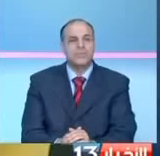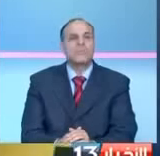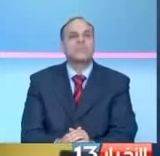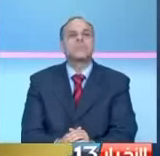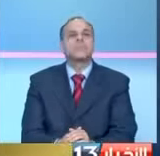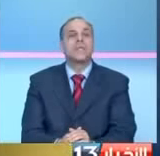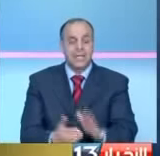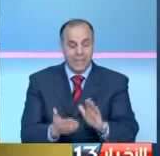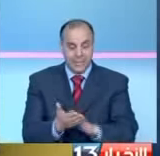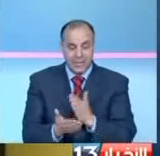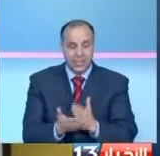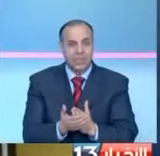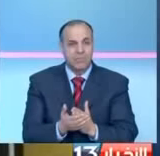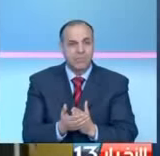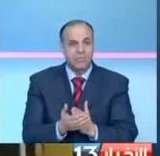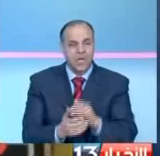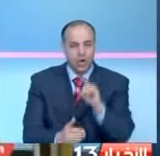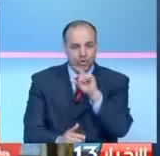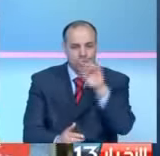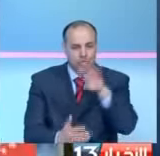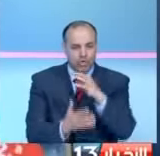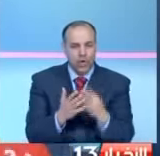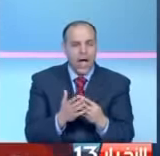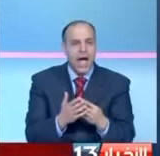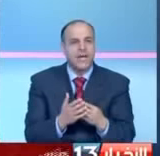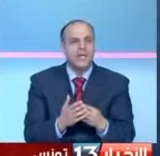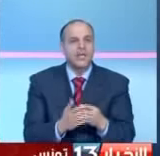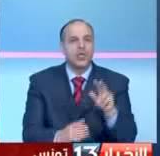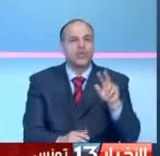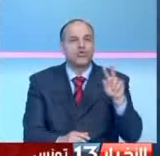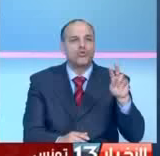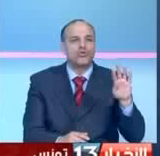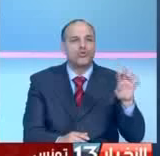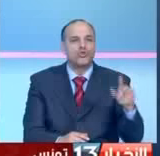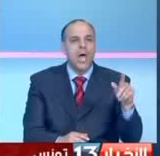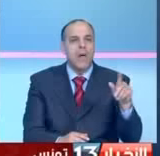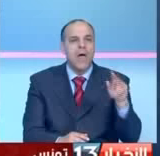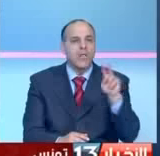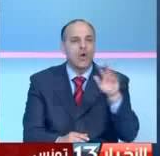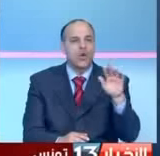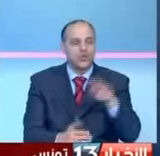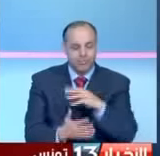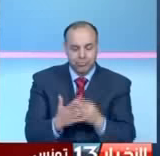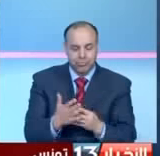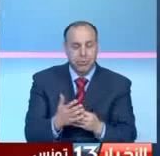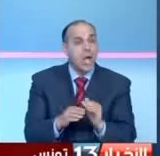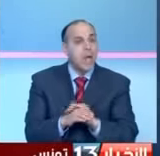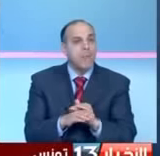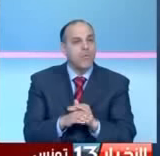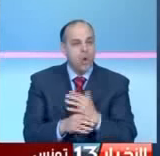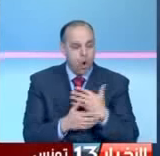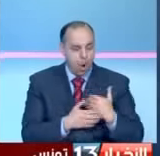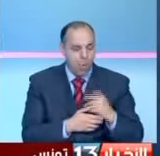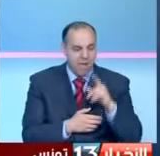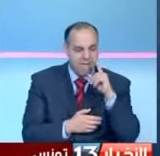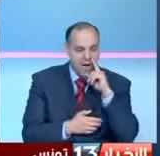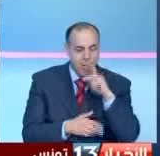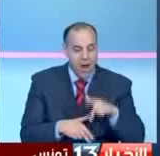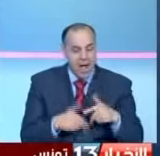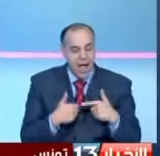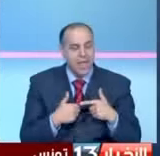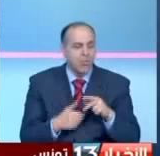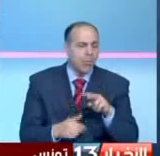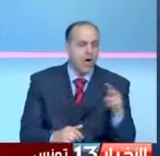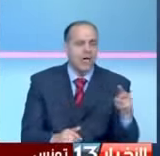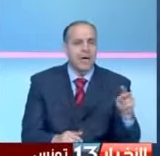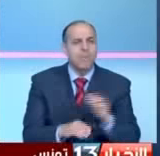هو ترجمة لمختارات من عيون شعر الشاب تمثلت في 22 قصيدة تمحورت حول الحب والمرأة والحياة